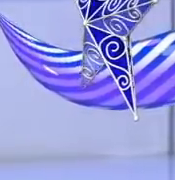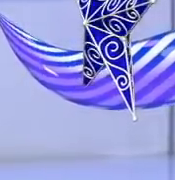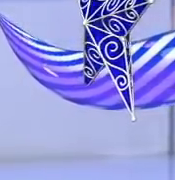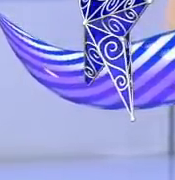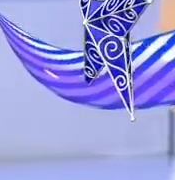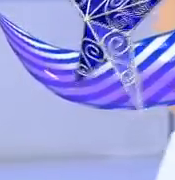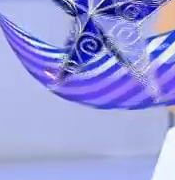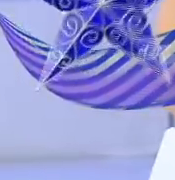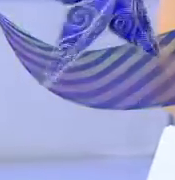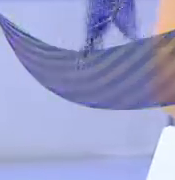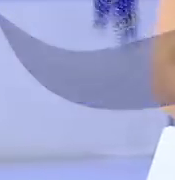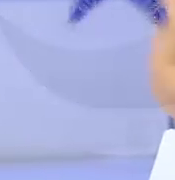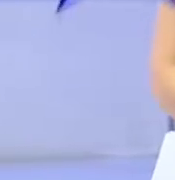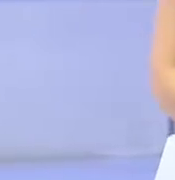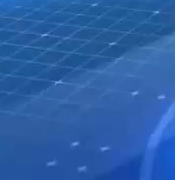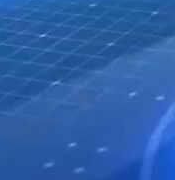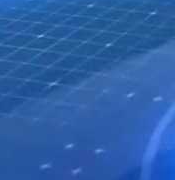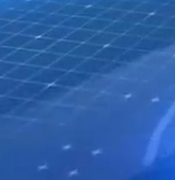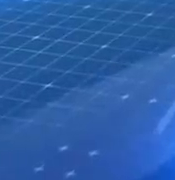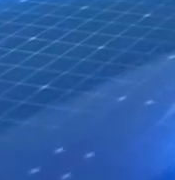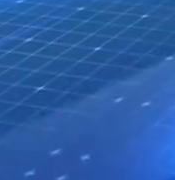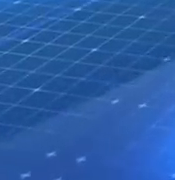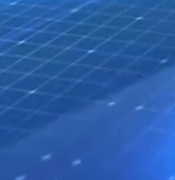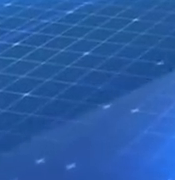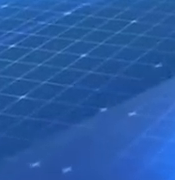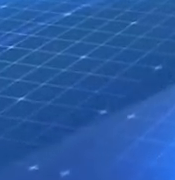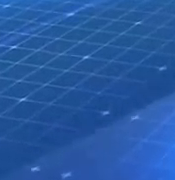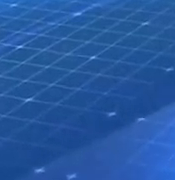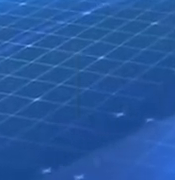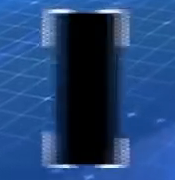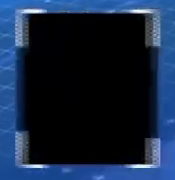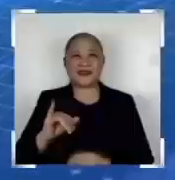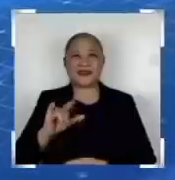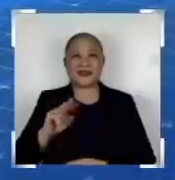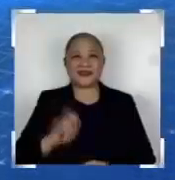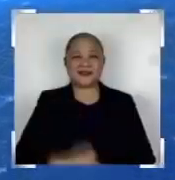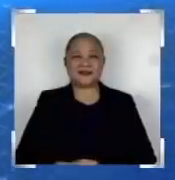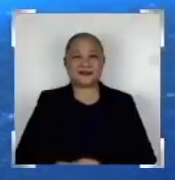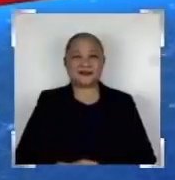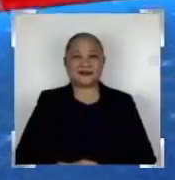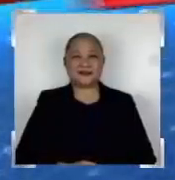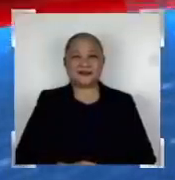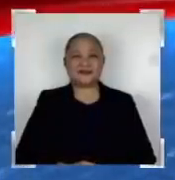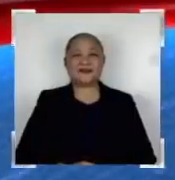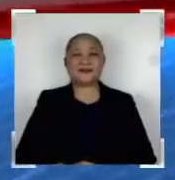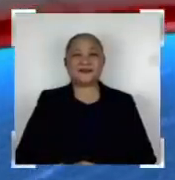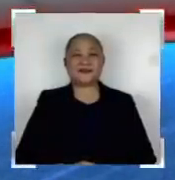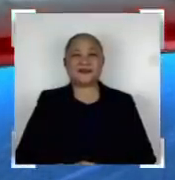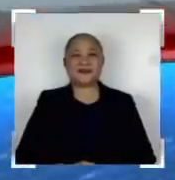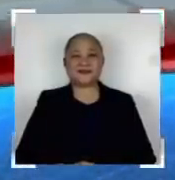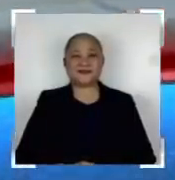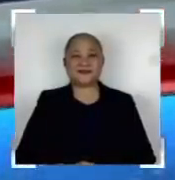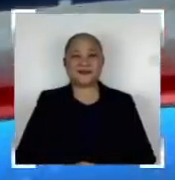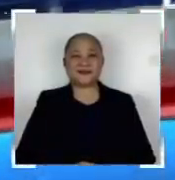libre lang. At saksi live, si Mai Bermudez. Mai?